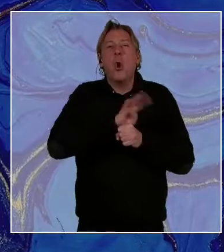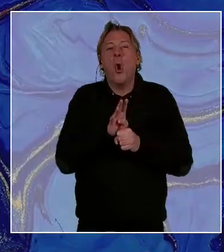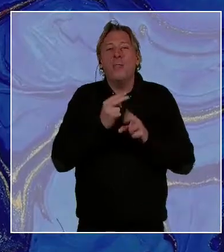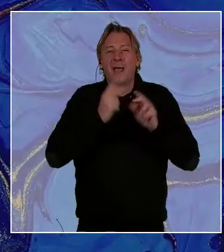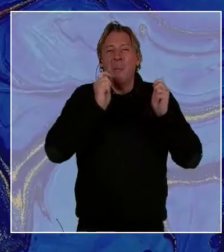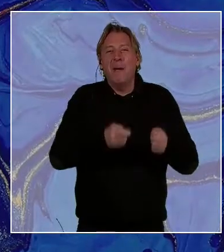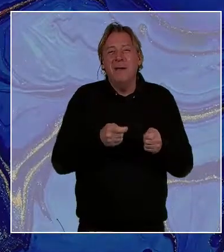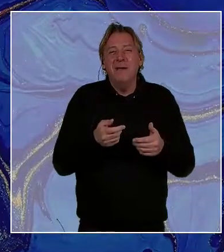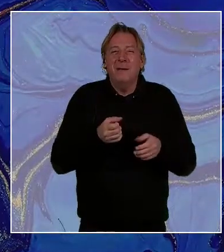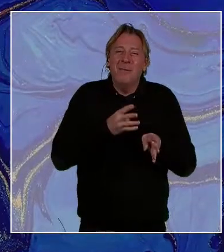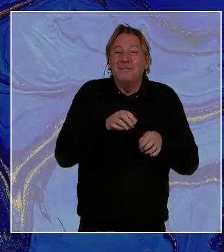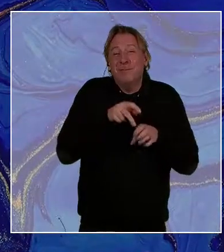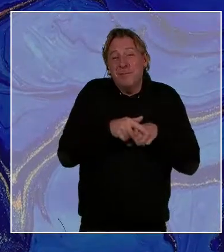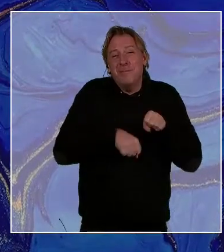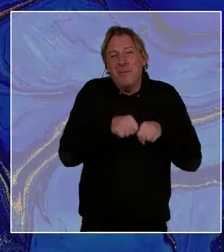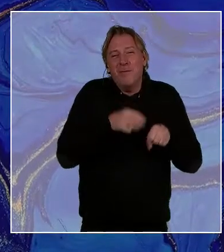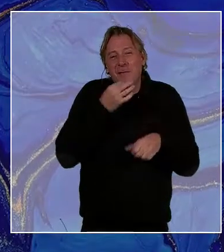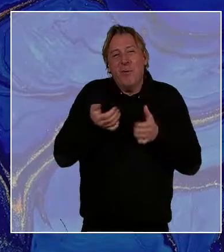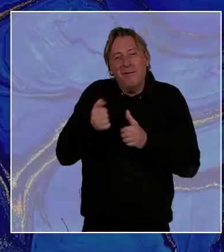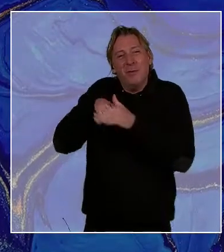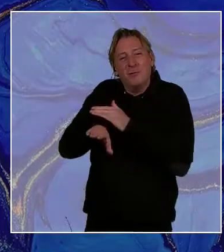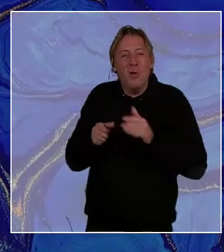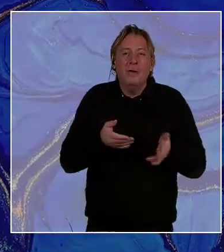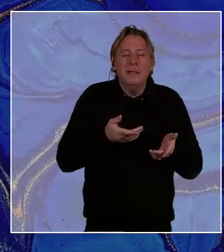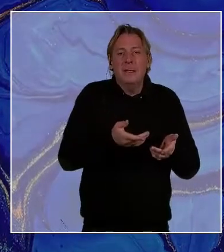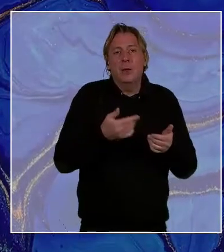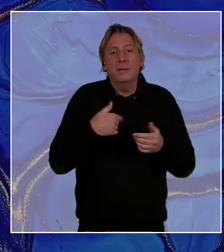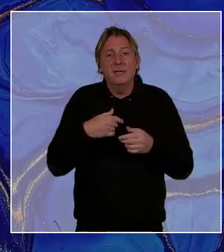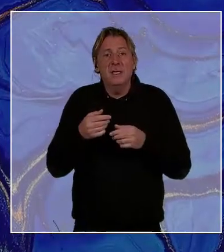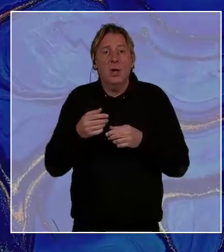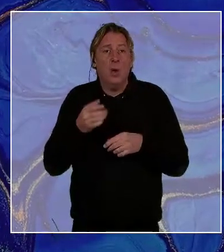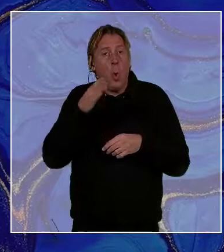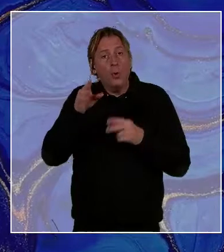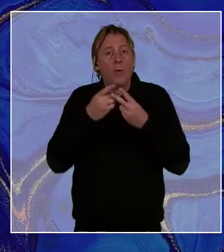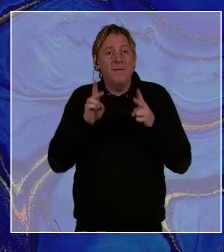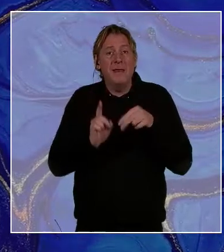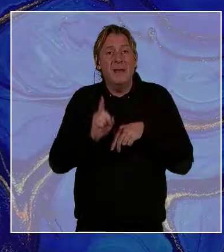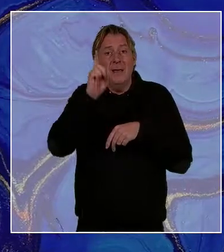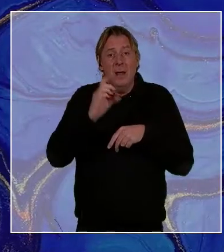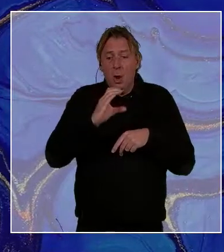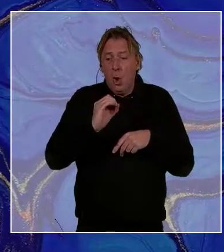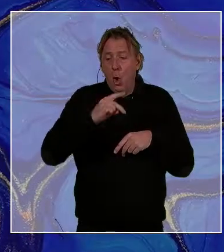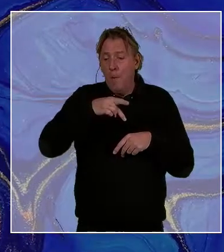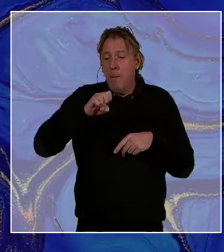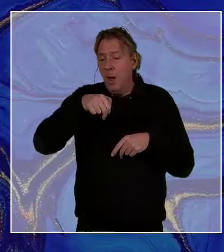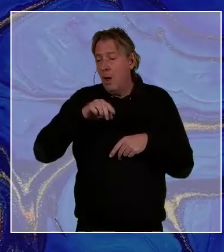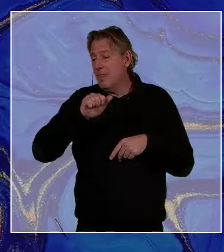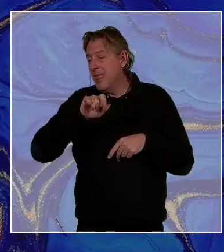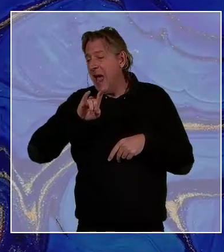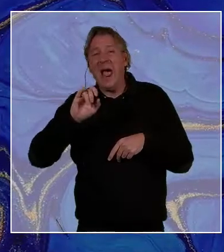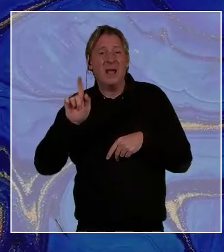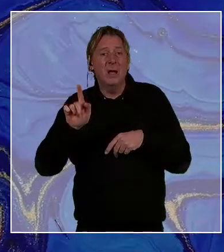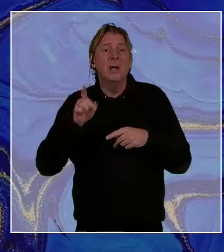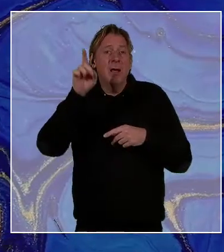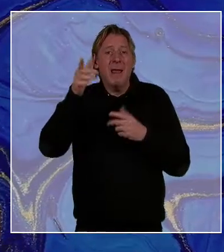d'autres villes telles que Copenhague qui investissent pour améliorer l'efficacité énergétique de leurs bâtiments. Ça aussi, cela crée